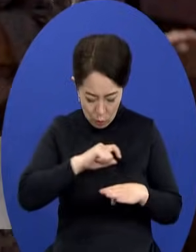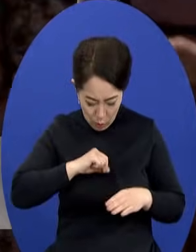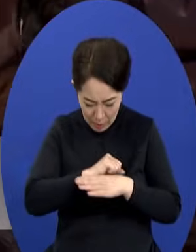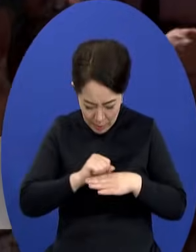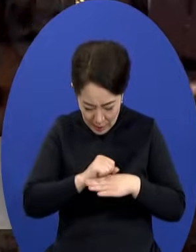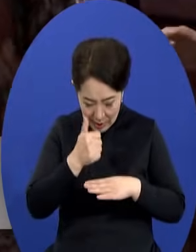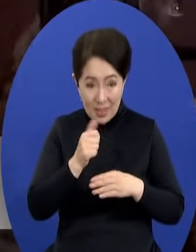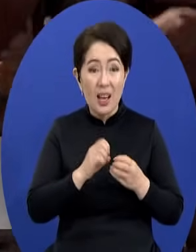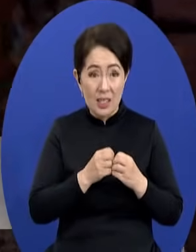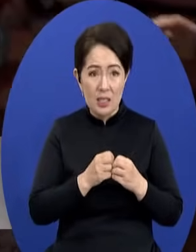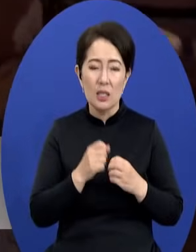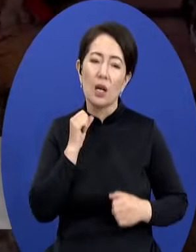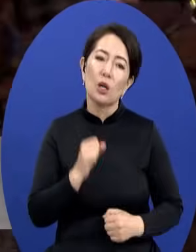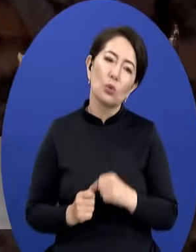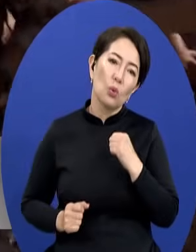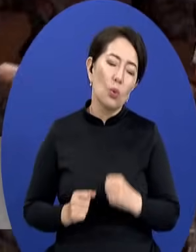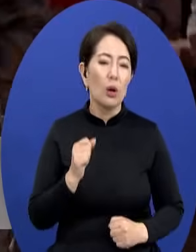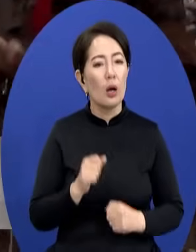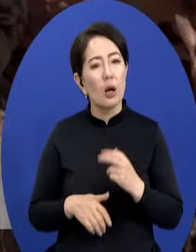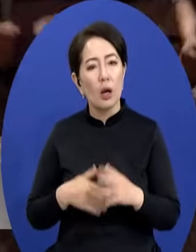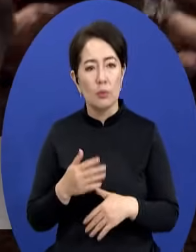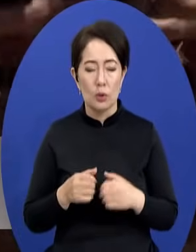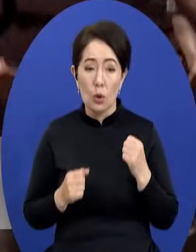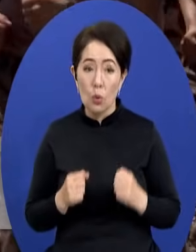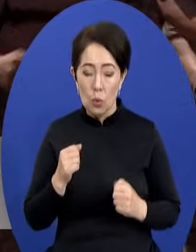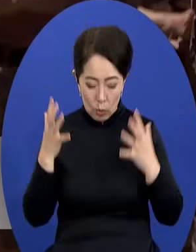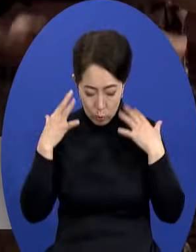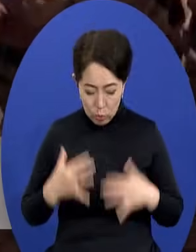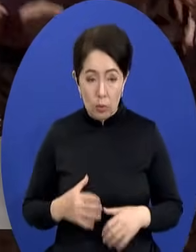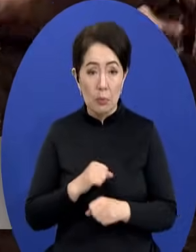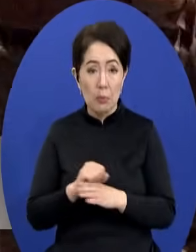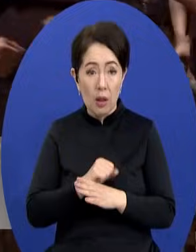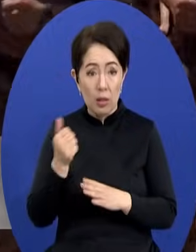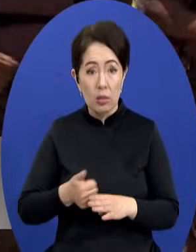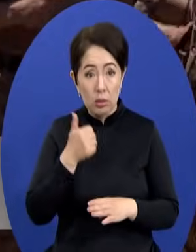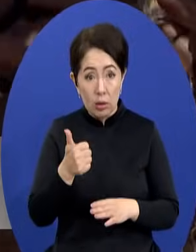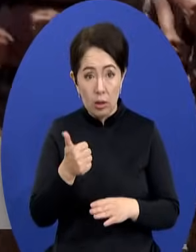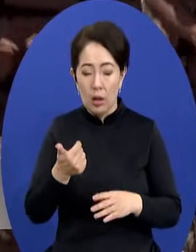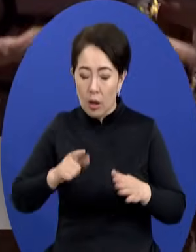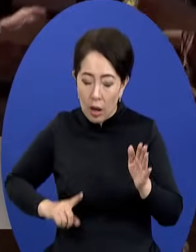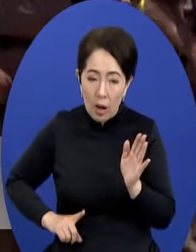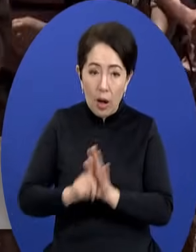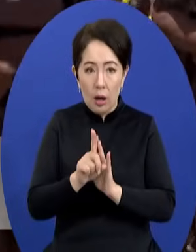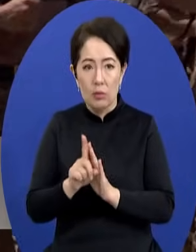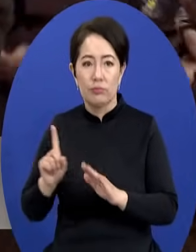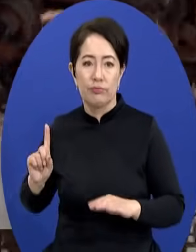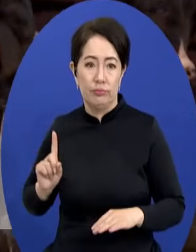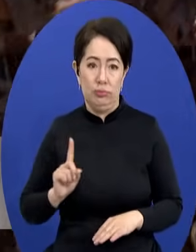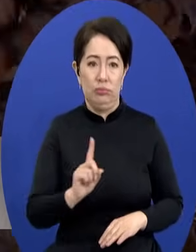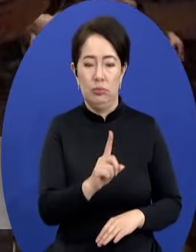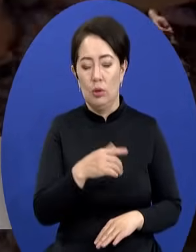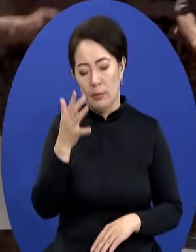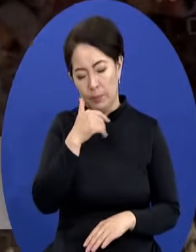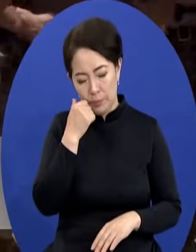бол. Аа, тэгээд одоо яг гүйлтэнд одоо бүх зүйл бэлэн болсон учраас гаранаасаа гарсан болохоор бол ямар ч тийм одоо